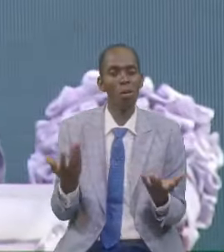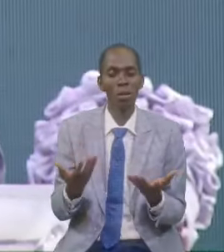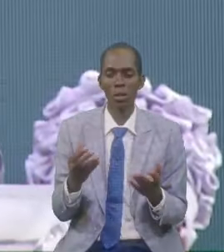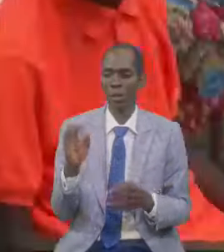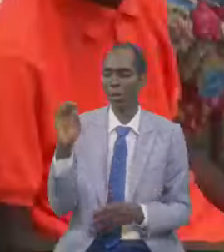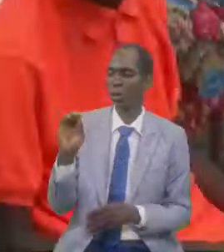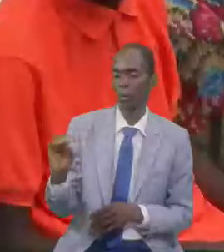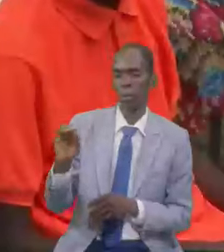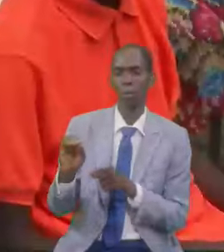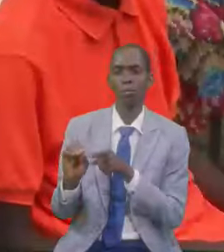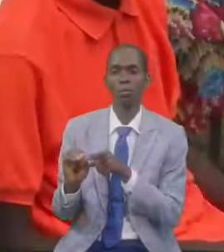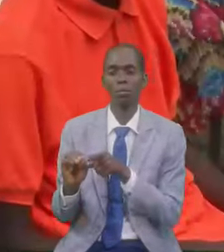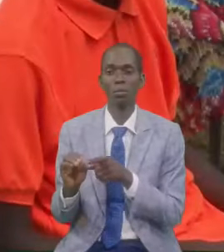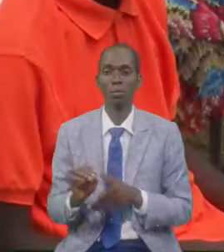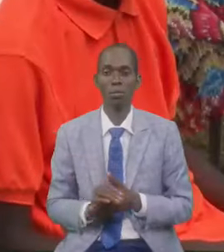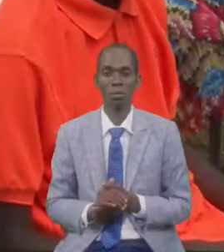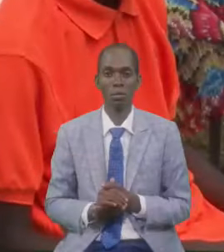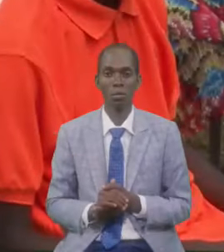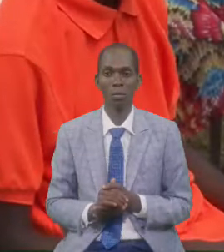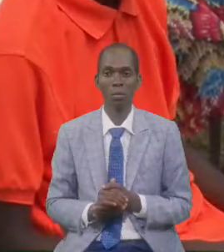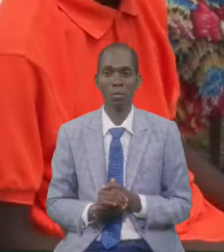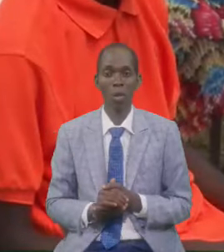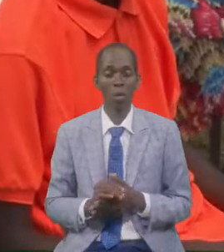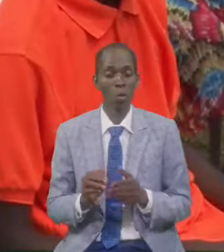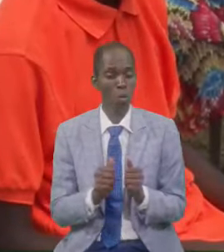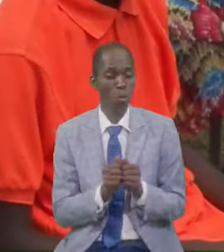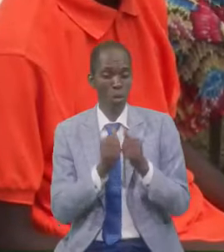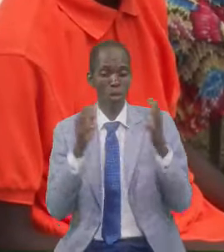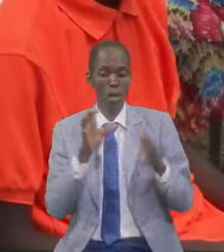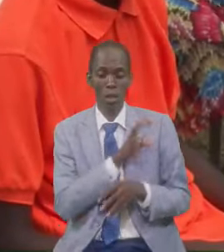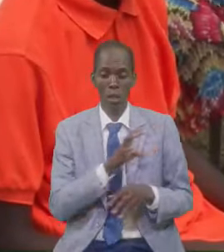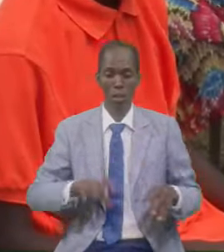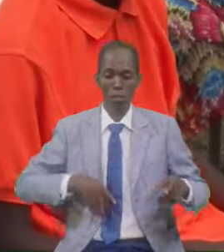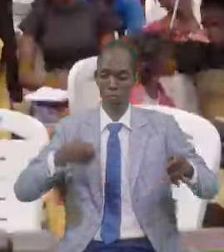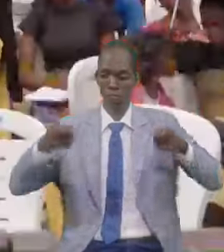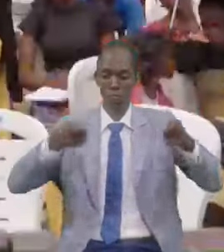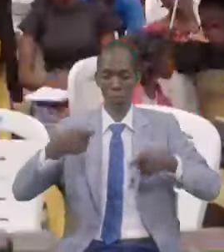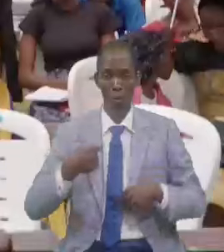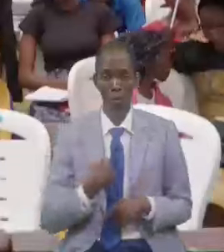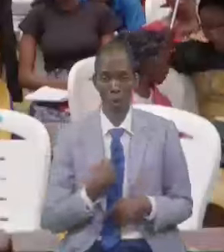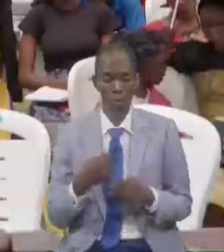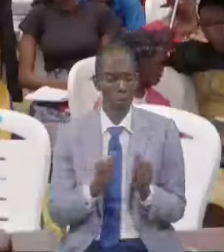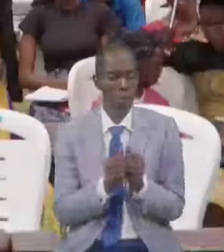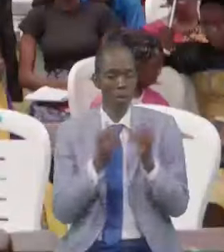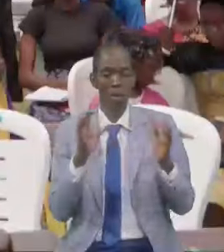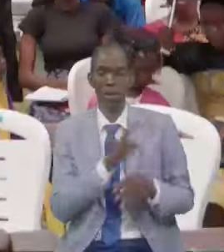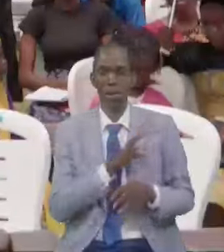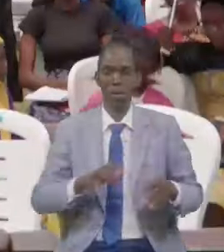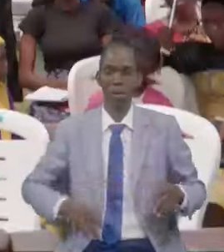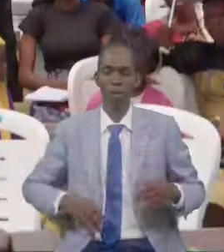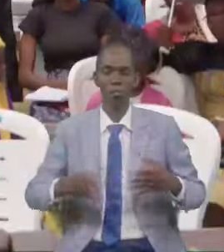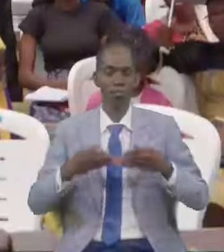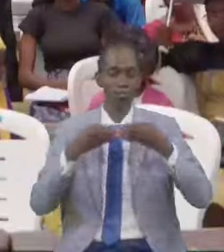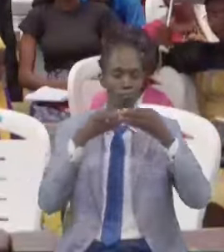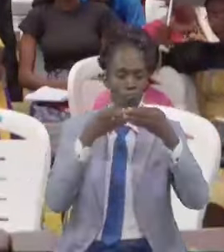ledanede sunna ki gurtu. Without Christ controlling me, Christ nannu swadhinam chesukopothe, without Christ leading me, Christ nannu nadipinchakapothe,